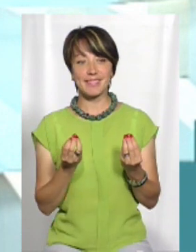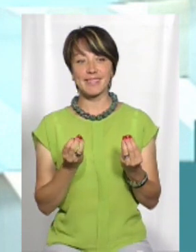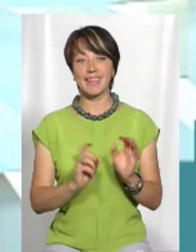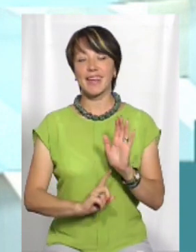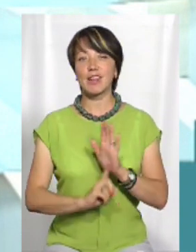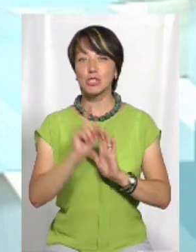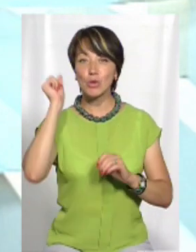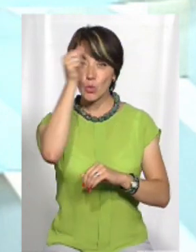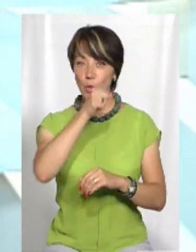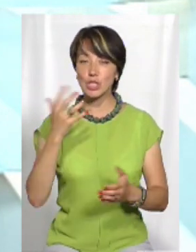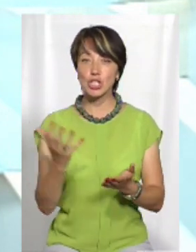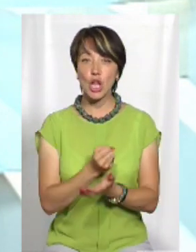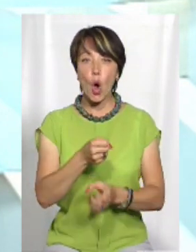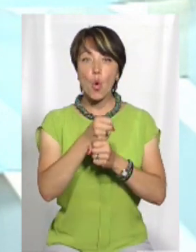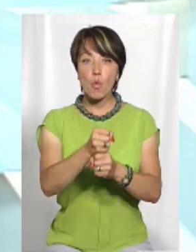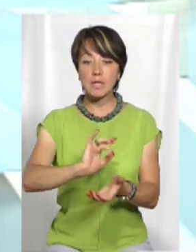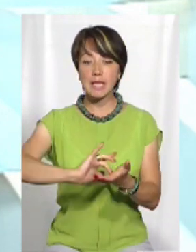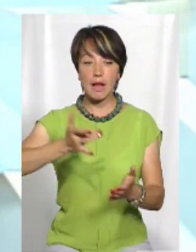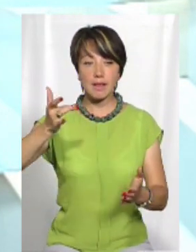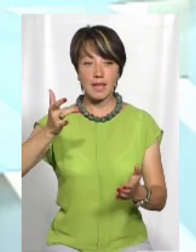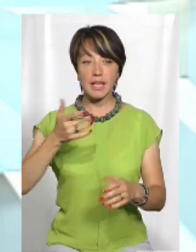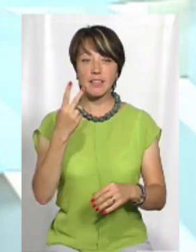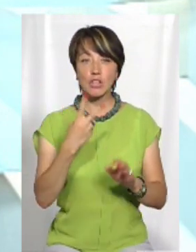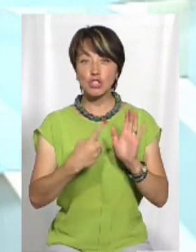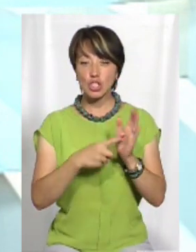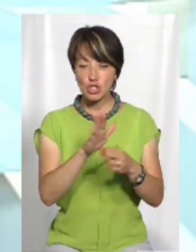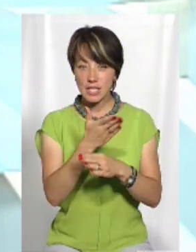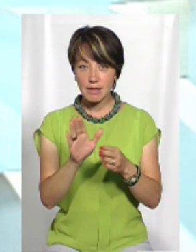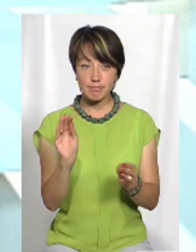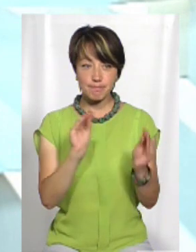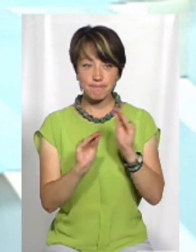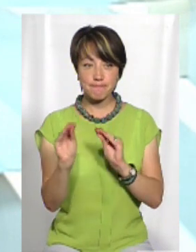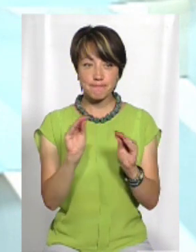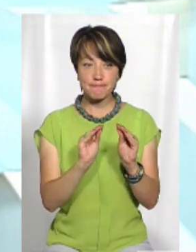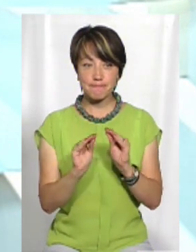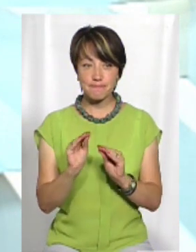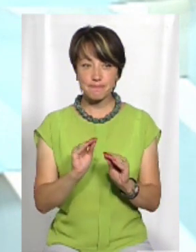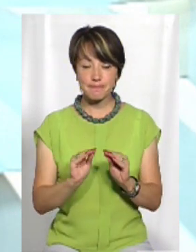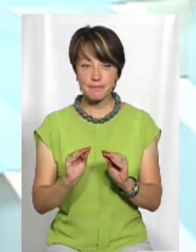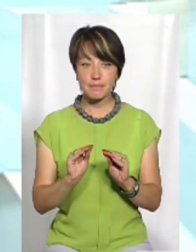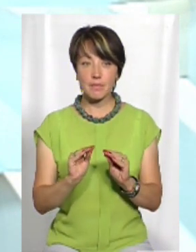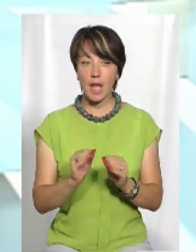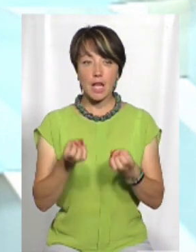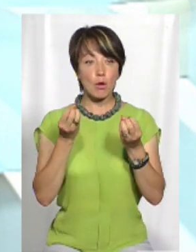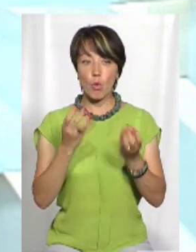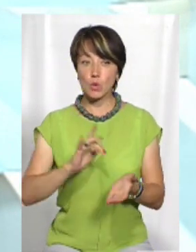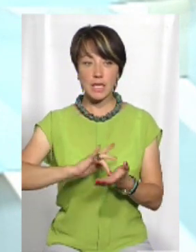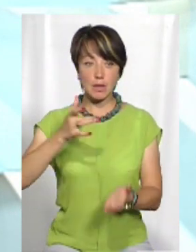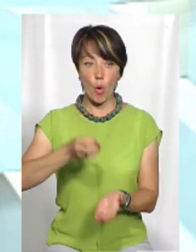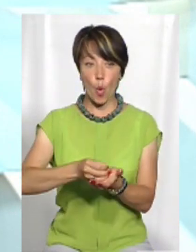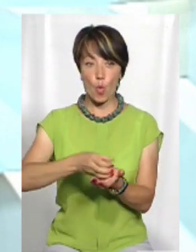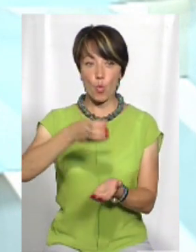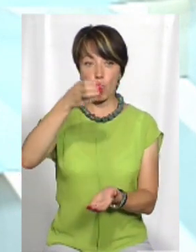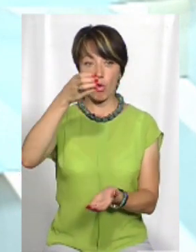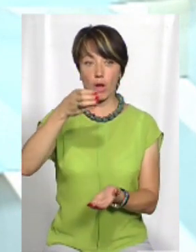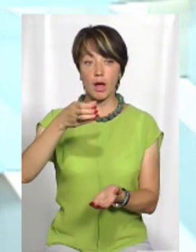на початку року знайшли кубок скляний, розбитий з 26 частин. Ми його склеїли, але ну, це не просто скляний великий